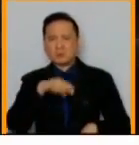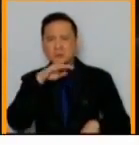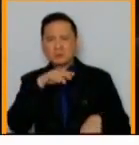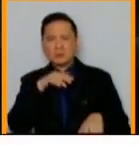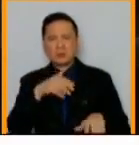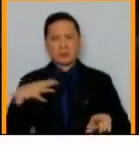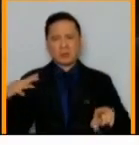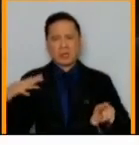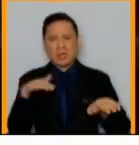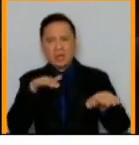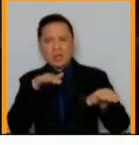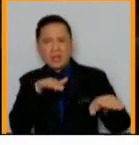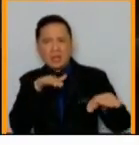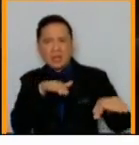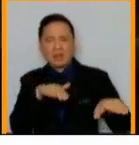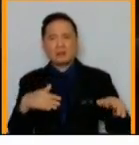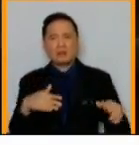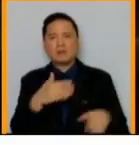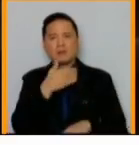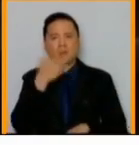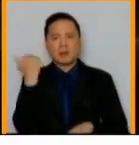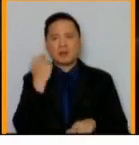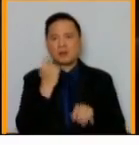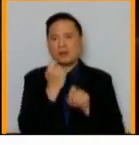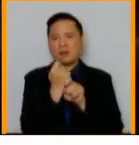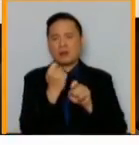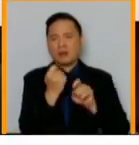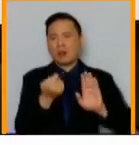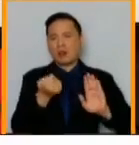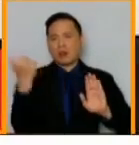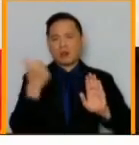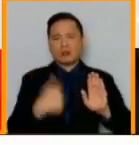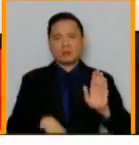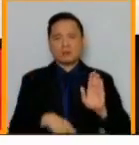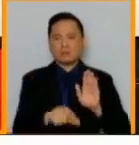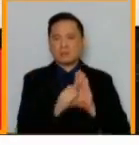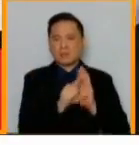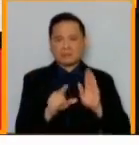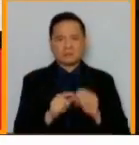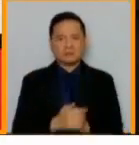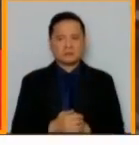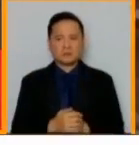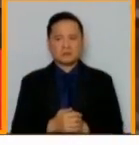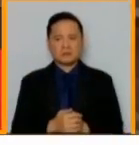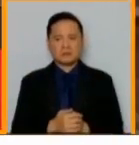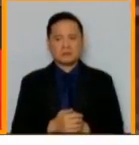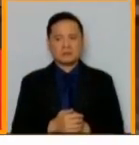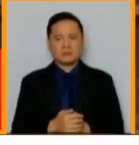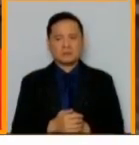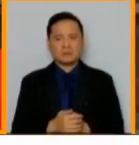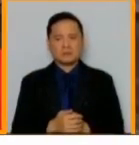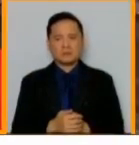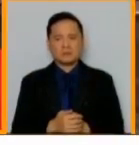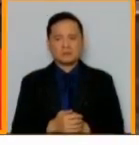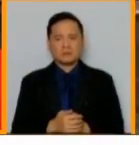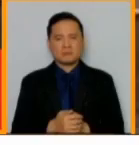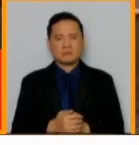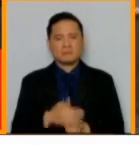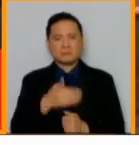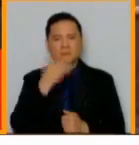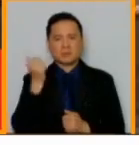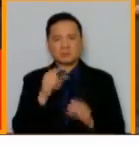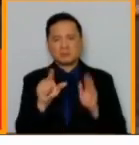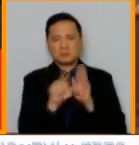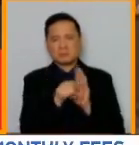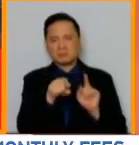masakit din sa ano, sa likod yung puro upo at sa sobrang traffic. Kaya mas masaya pa ako kay mayroon na ibalik na po ang truck ban sa Valenzuela.